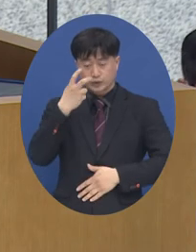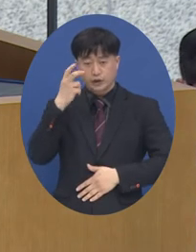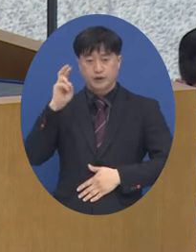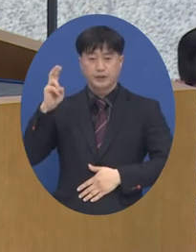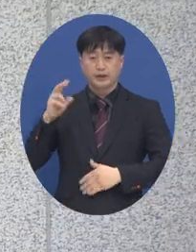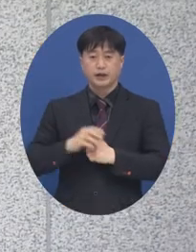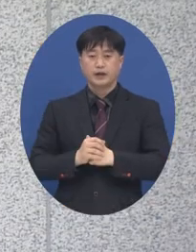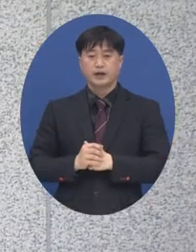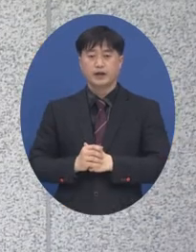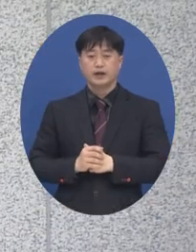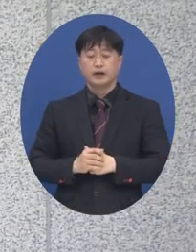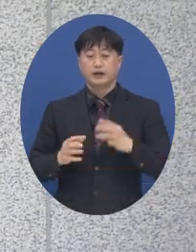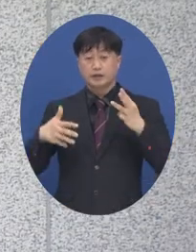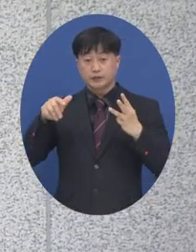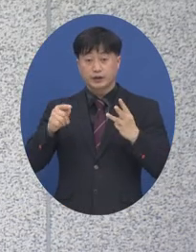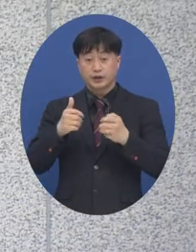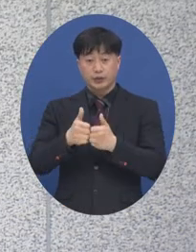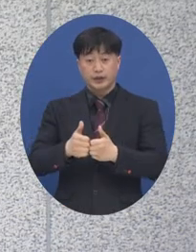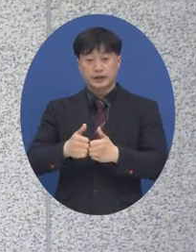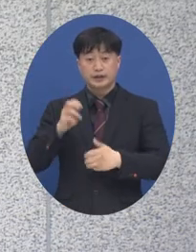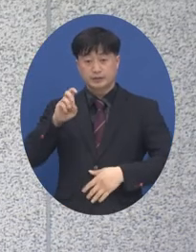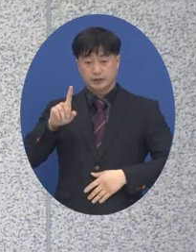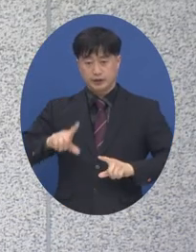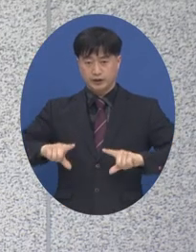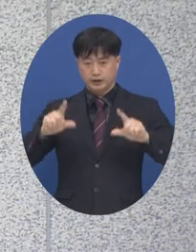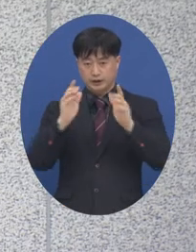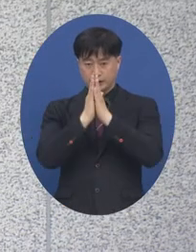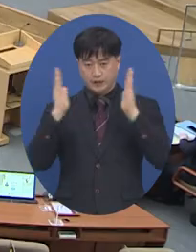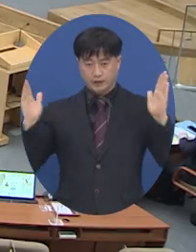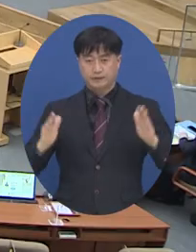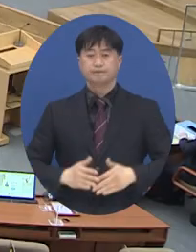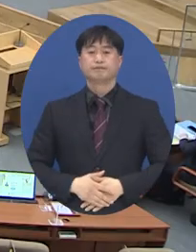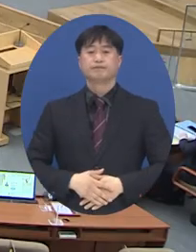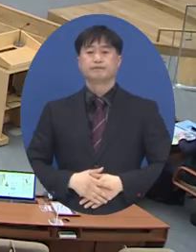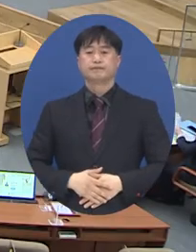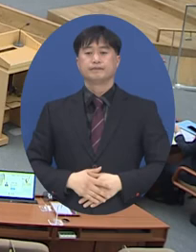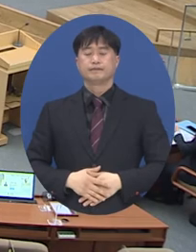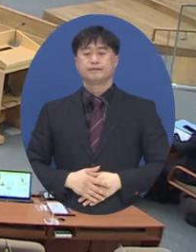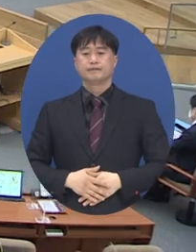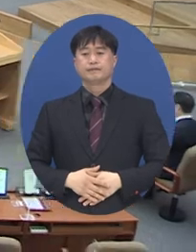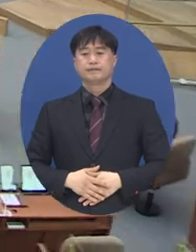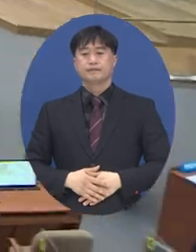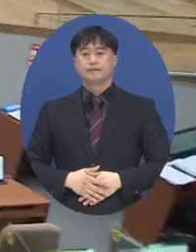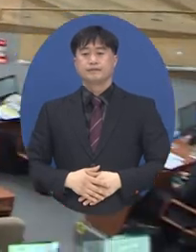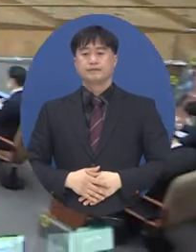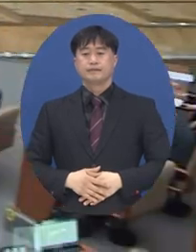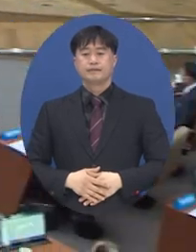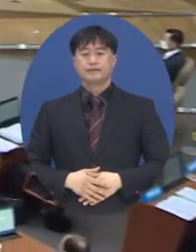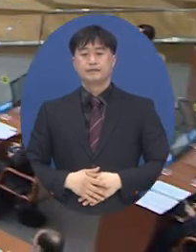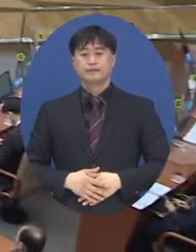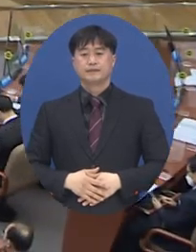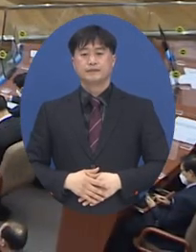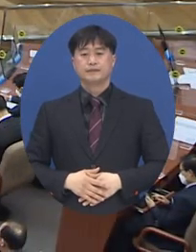것으로 보이고, 다음 3차 본회의는 31일 열립니다. 경기지TV 최지연입니다.